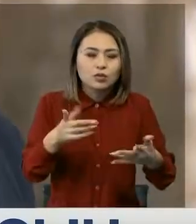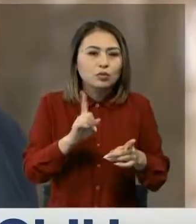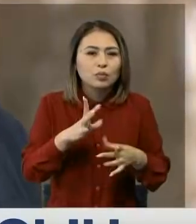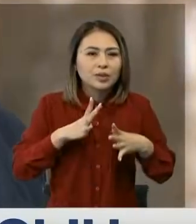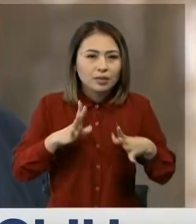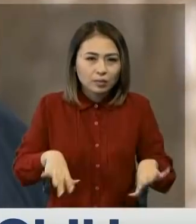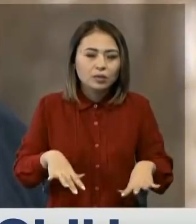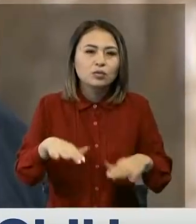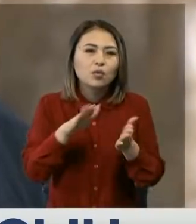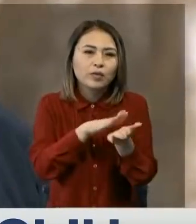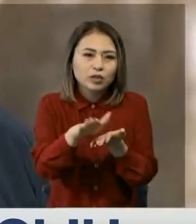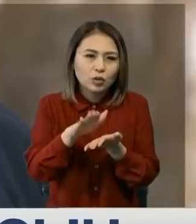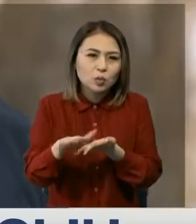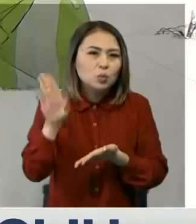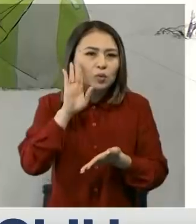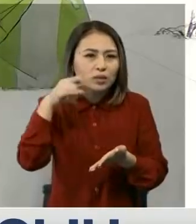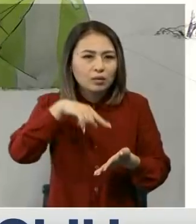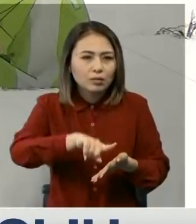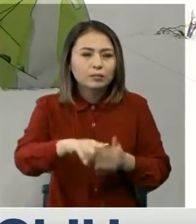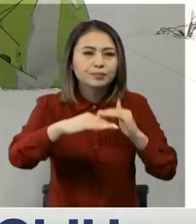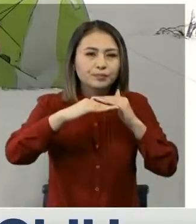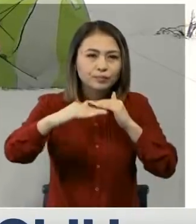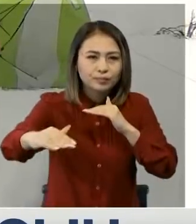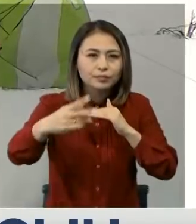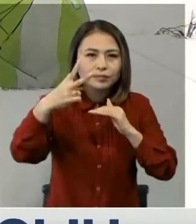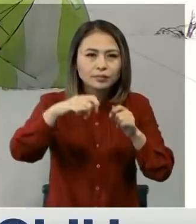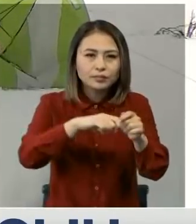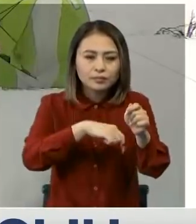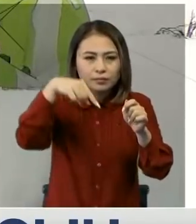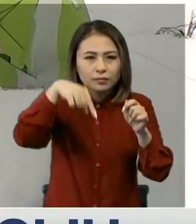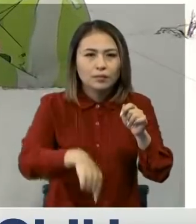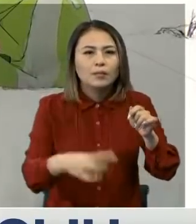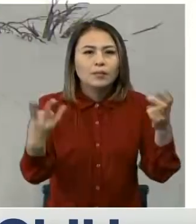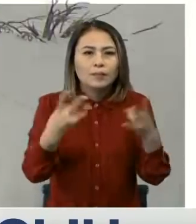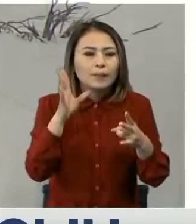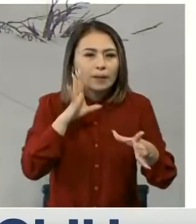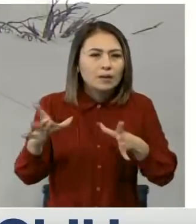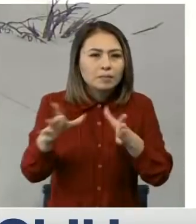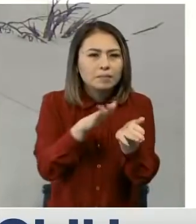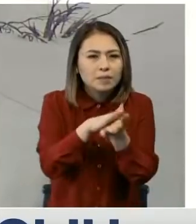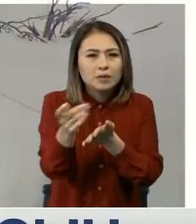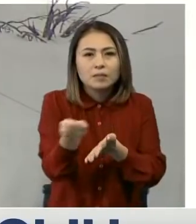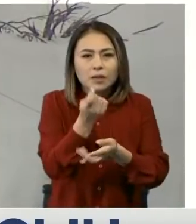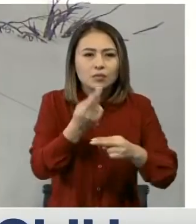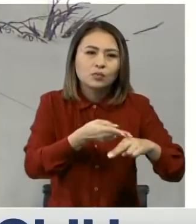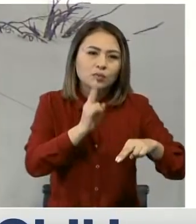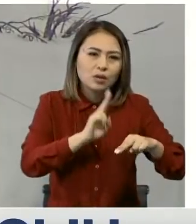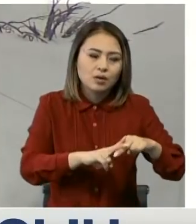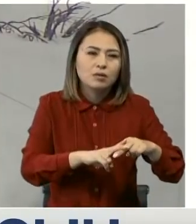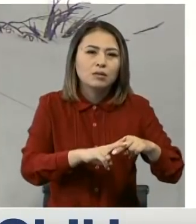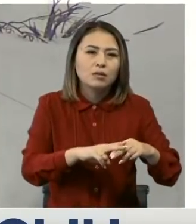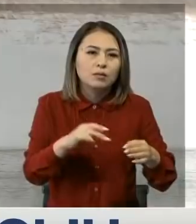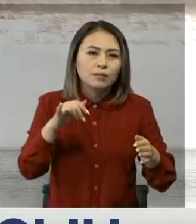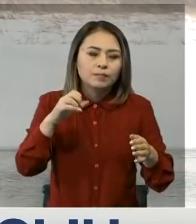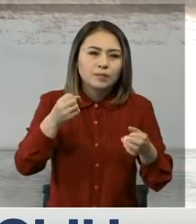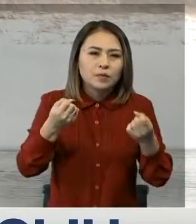қалмас үшін мұз астындағы су деңгейі 2 метр болуы шарт. Ал мұндағы көлдер таяз. Сондықтан арнайы қондырғылар